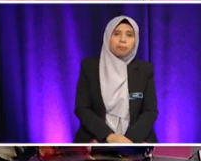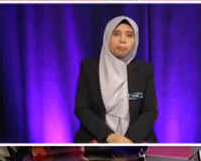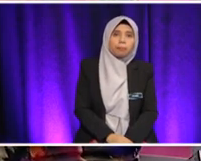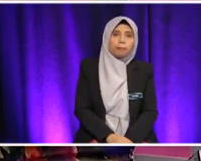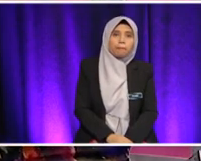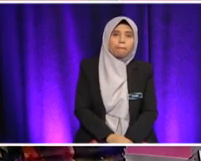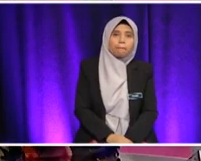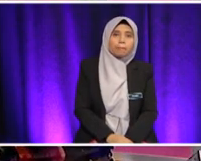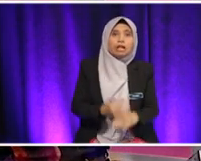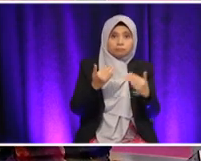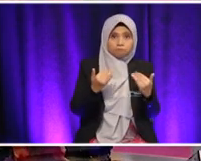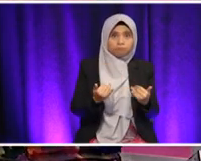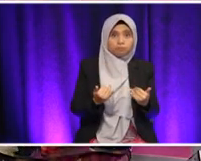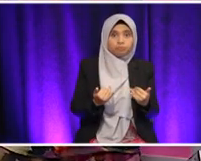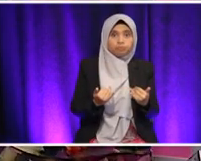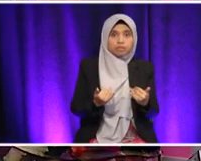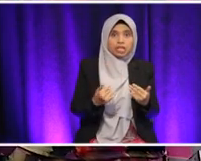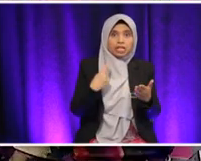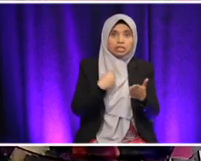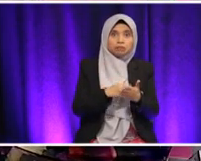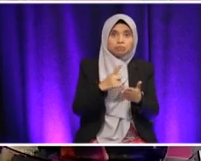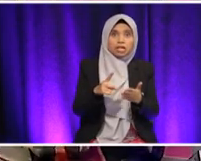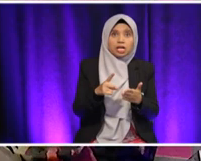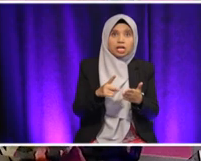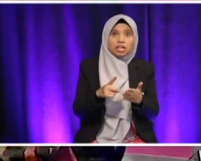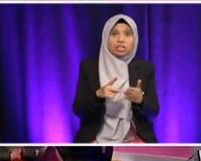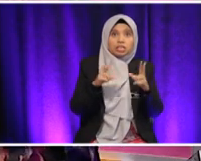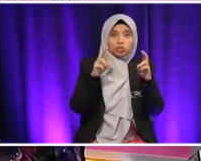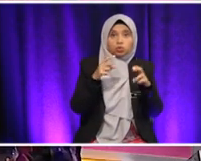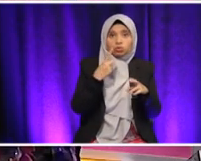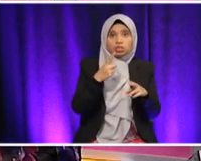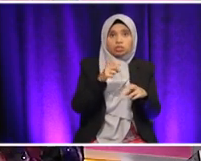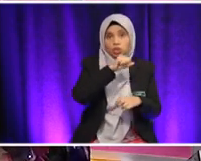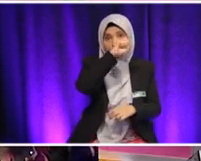sekarang ini Okelah kita pada segmen